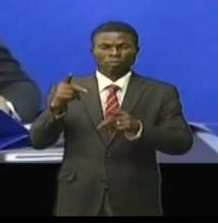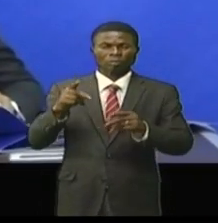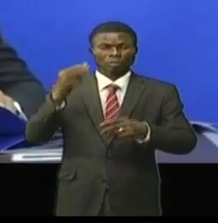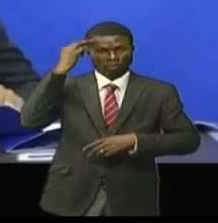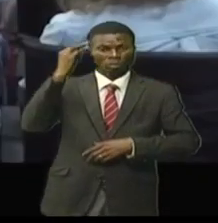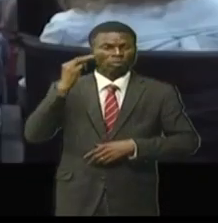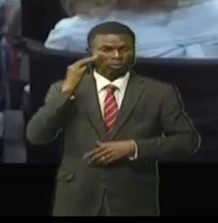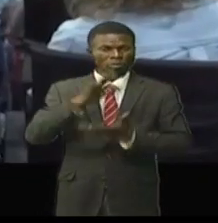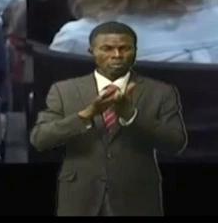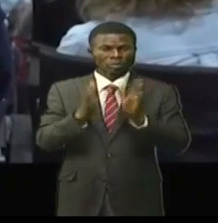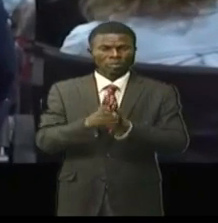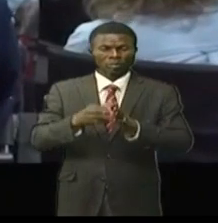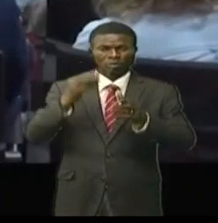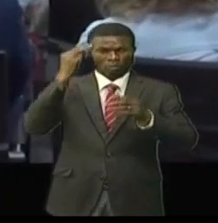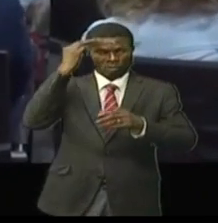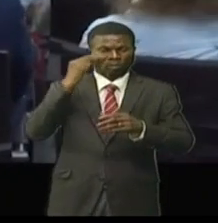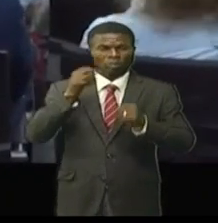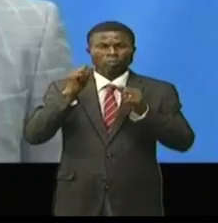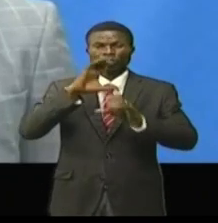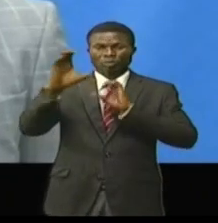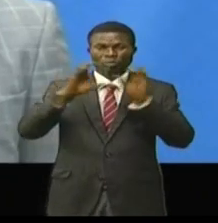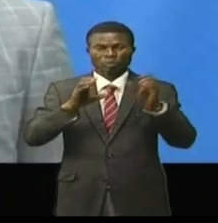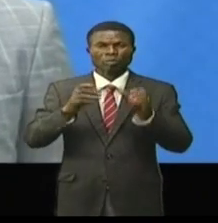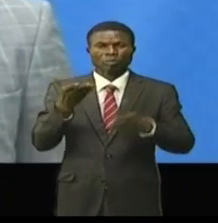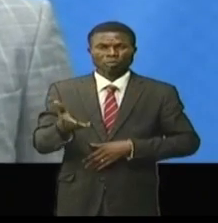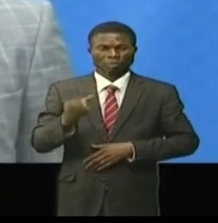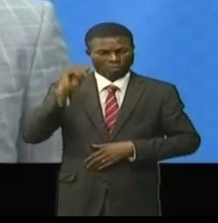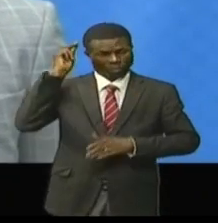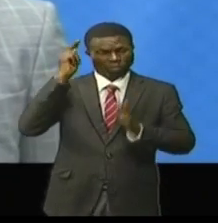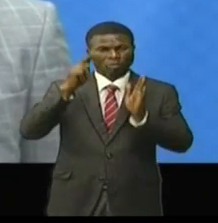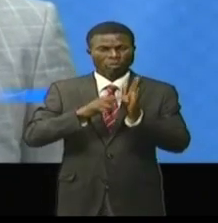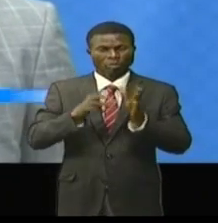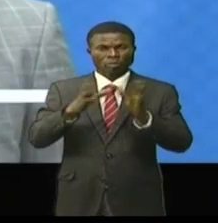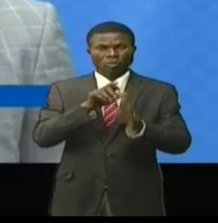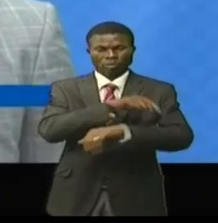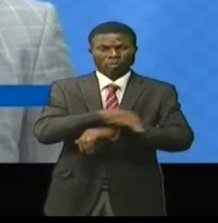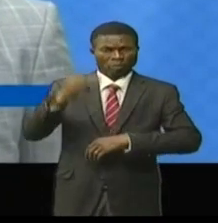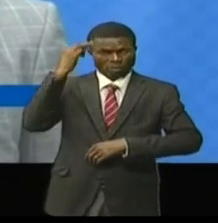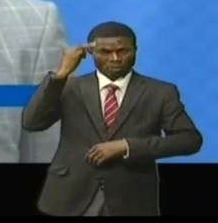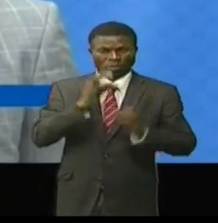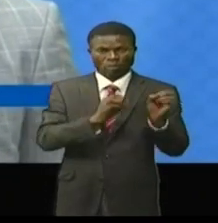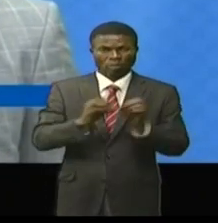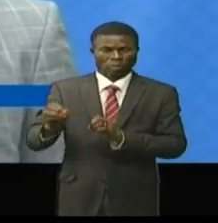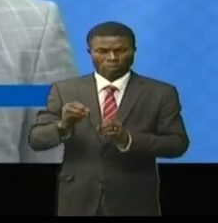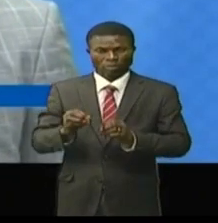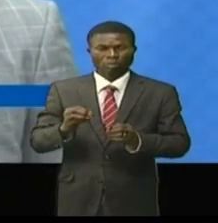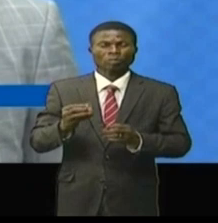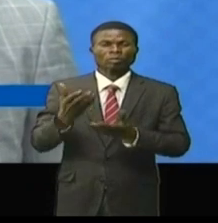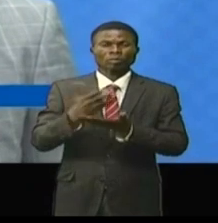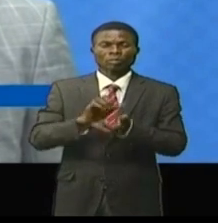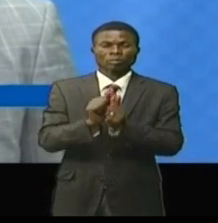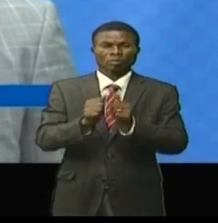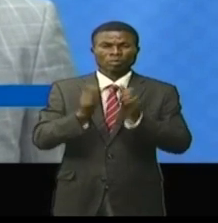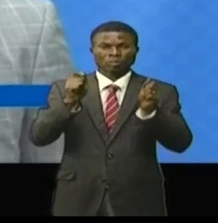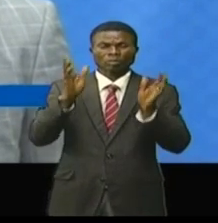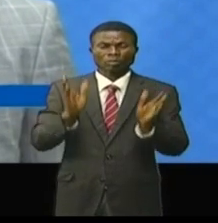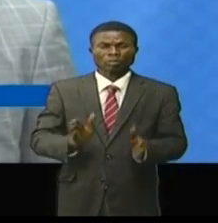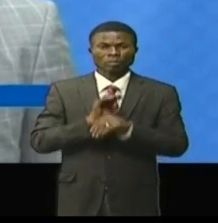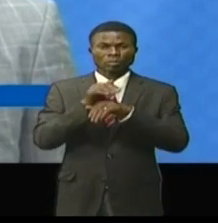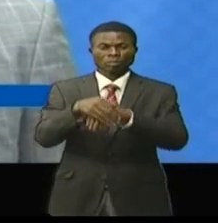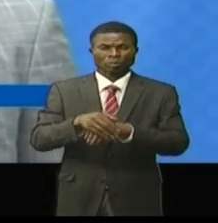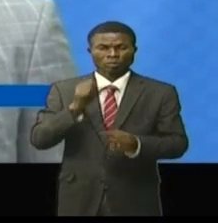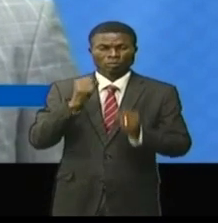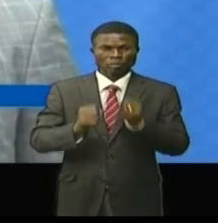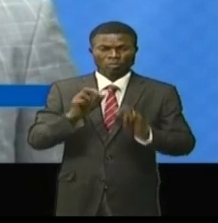la tête du ministère de la Communication et Médias. Ce gouvernement et ce ministère avec lesquels nous avons organisé les états généraux de la presse et que nous sommes engagés dans la dynamique